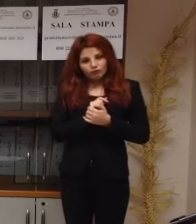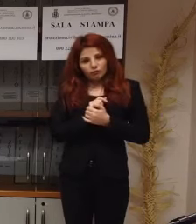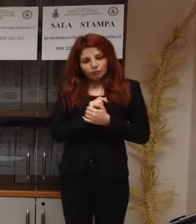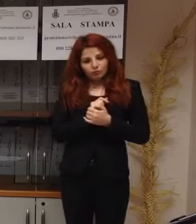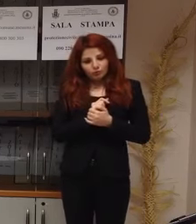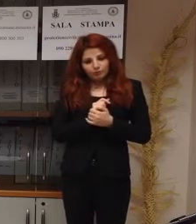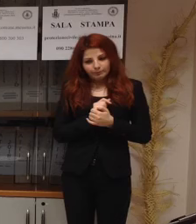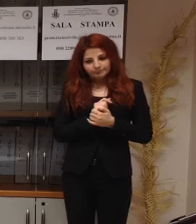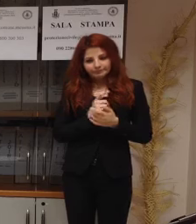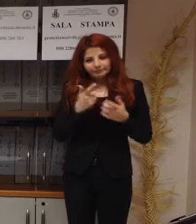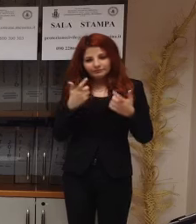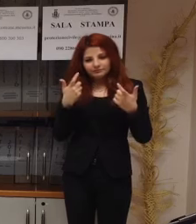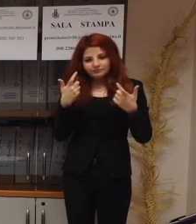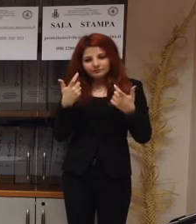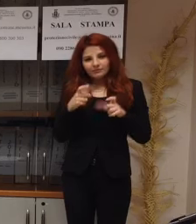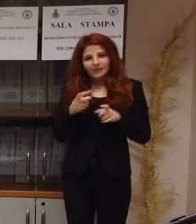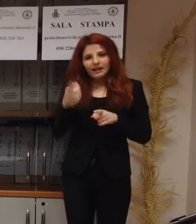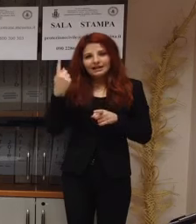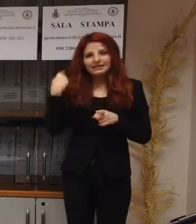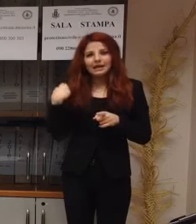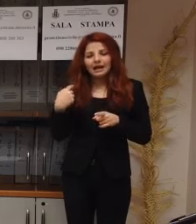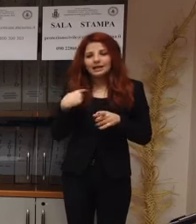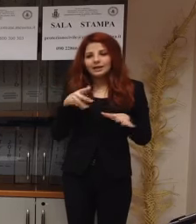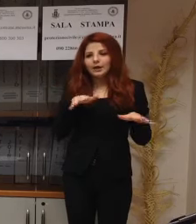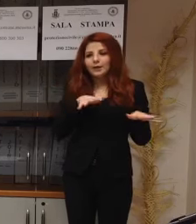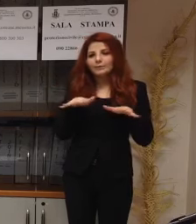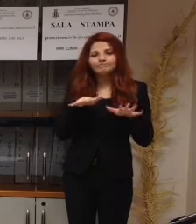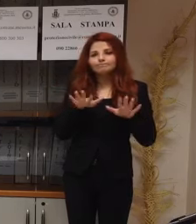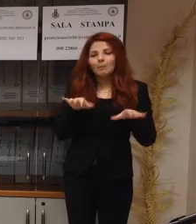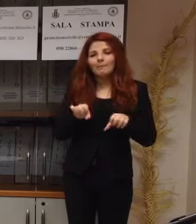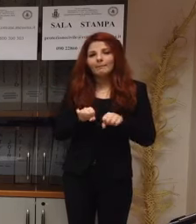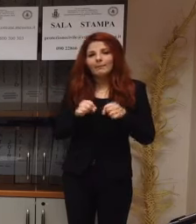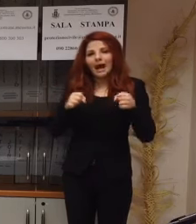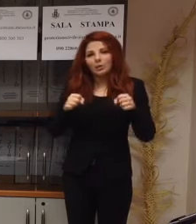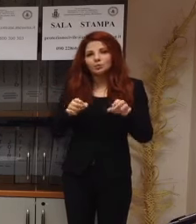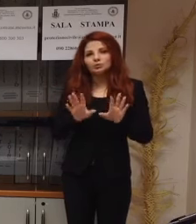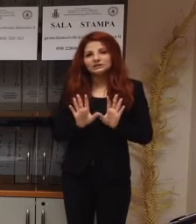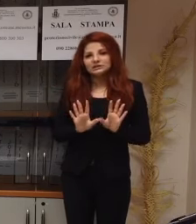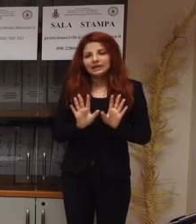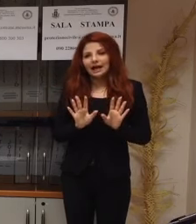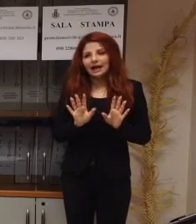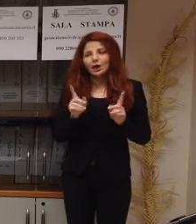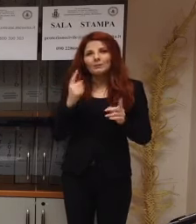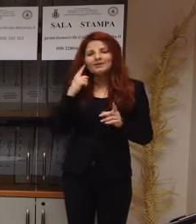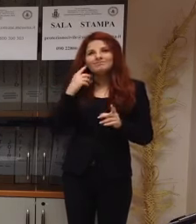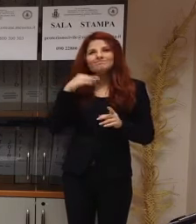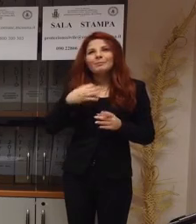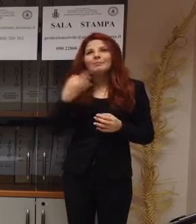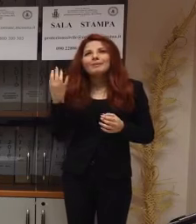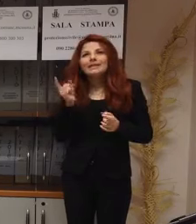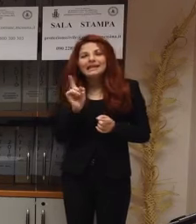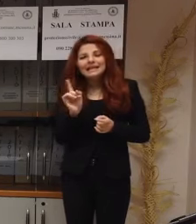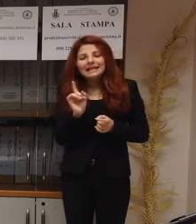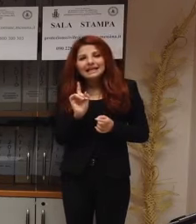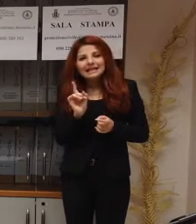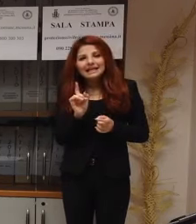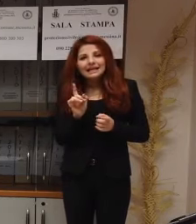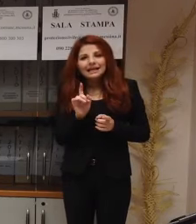ho interrotto per qualche ora le mie attività perché non stavo bene. Non stavo bene non che ero stanco, ero